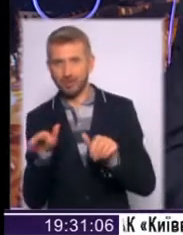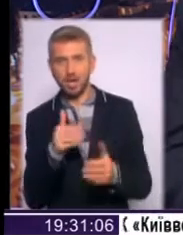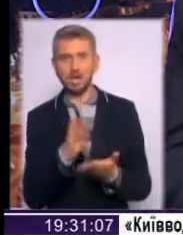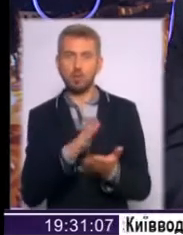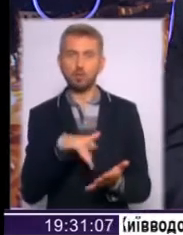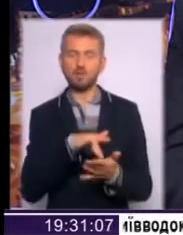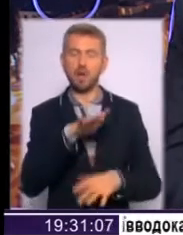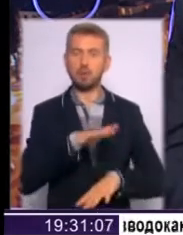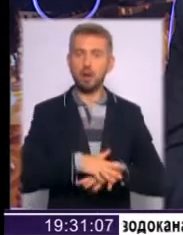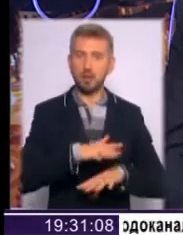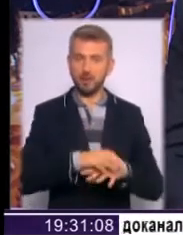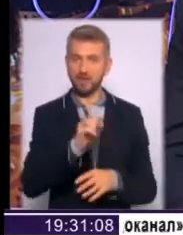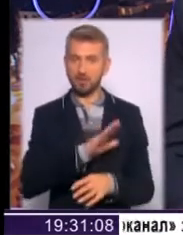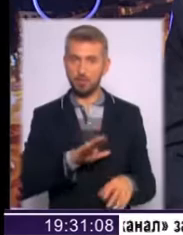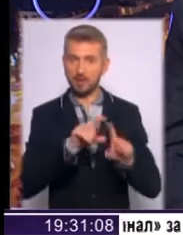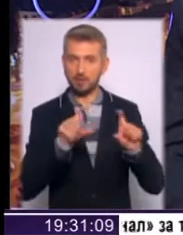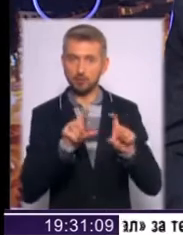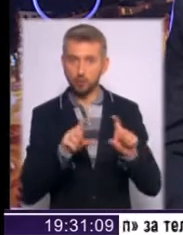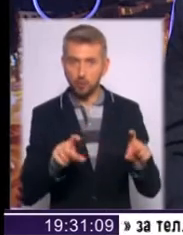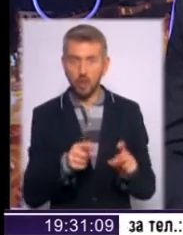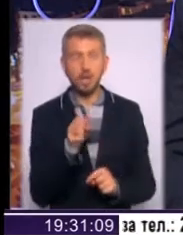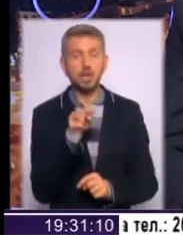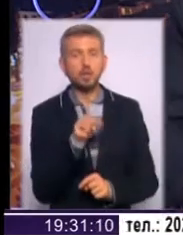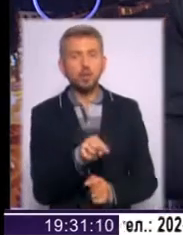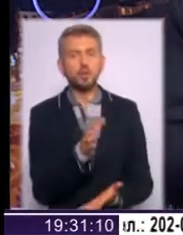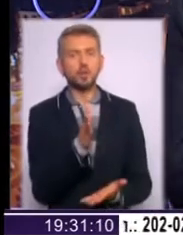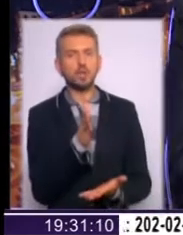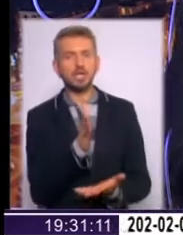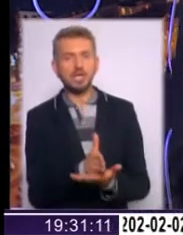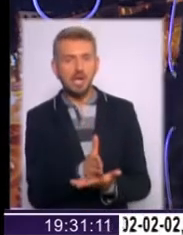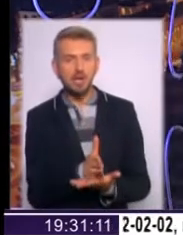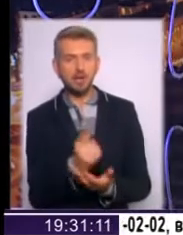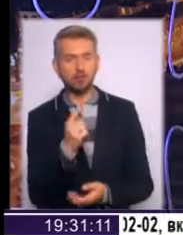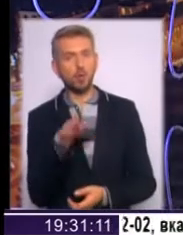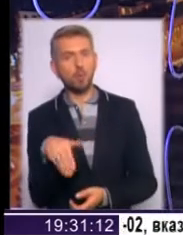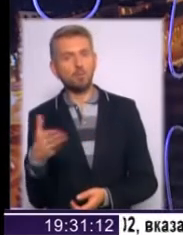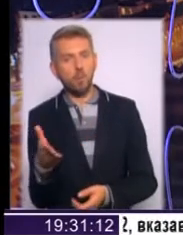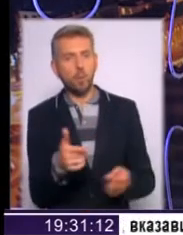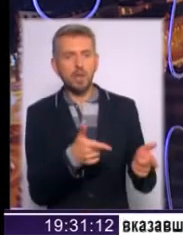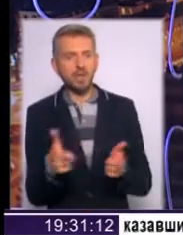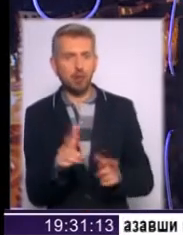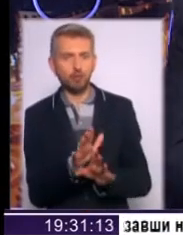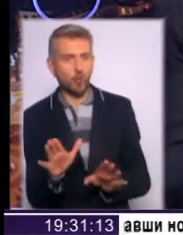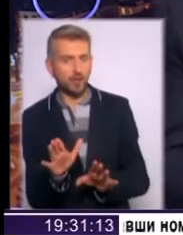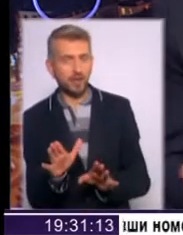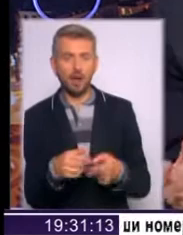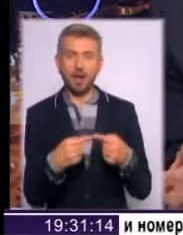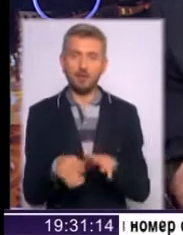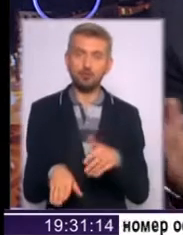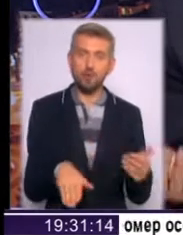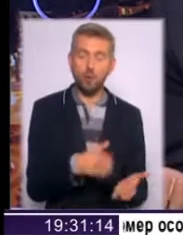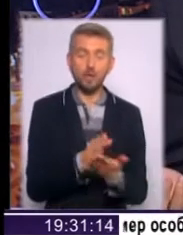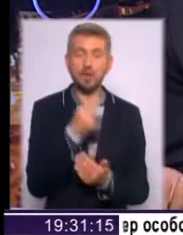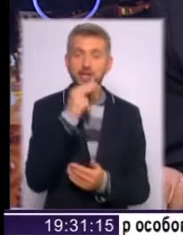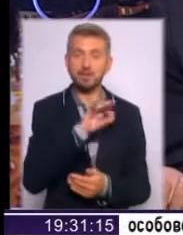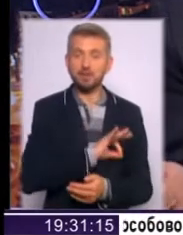банки в європейських структурах. Тобто тут ну, є з одного боку і неготовність частини, а з іншого боку і ефективне